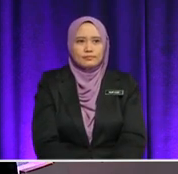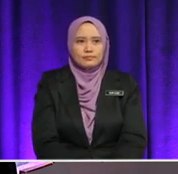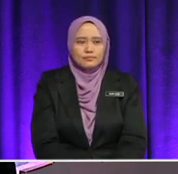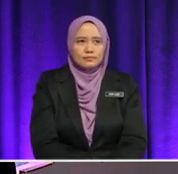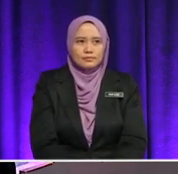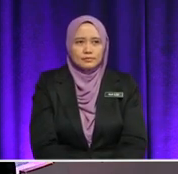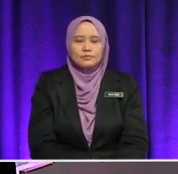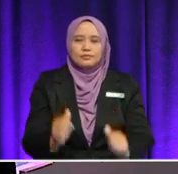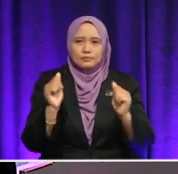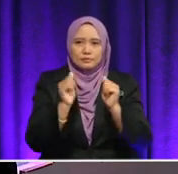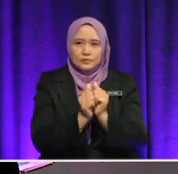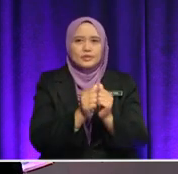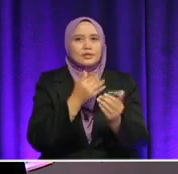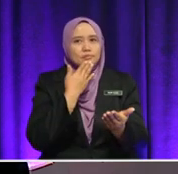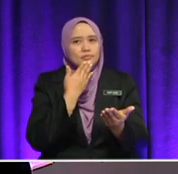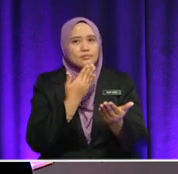dengan baik